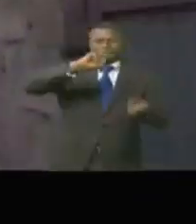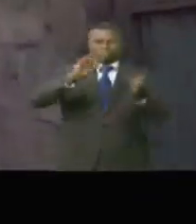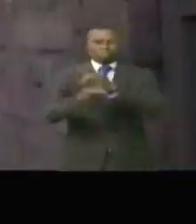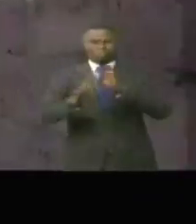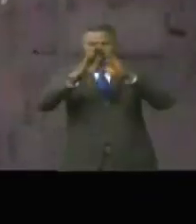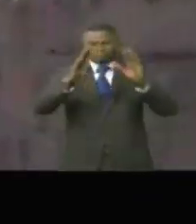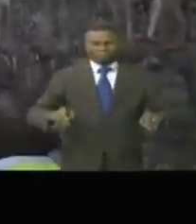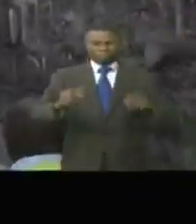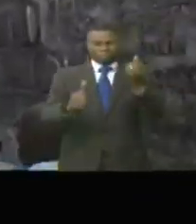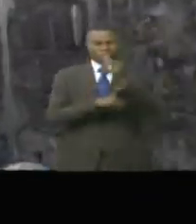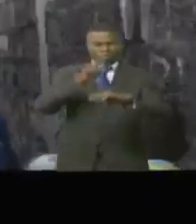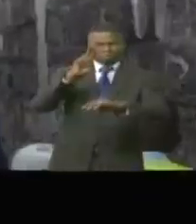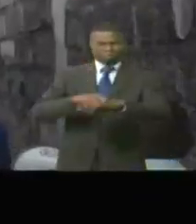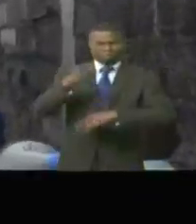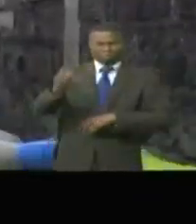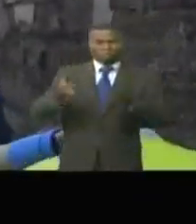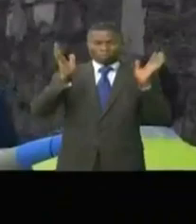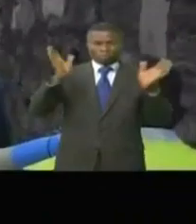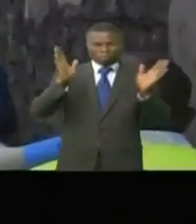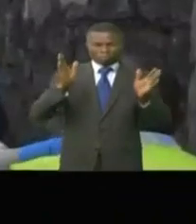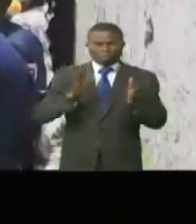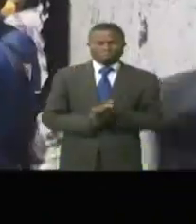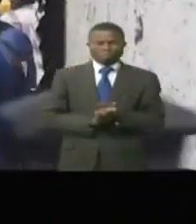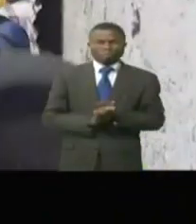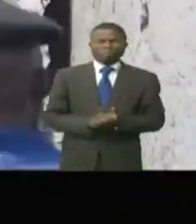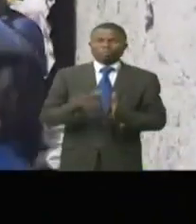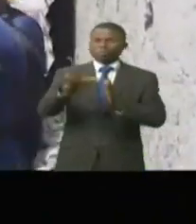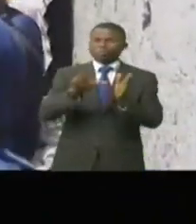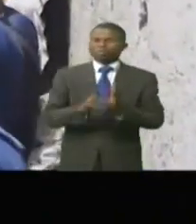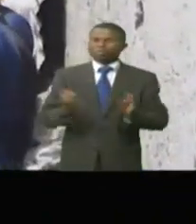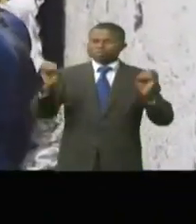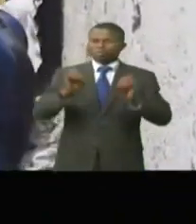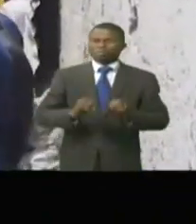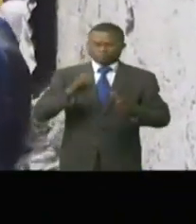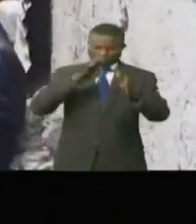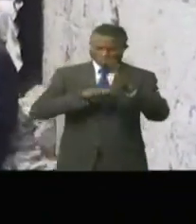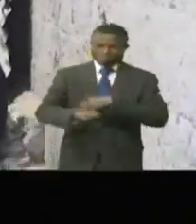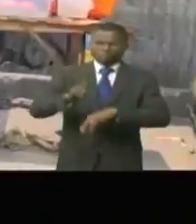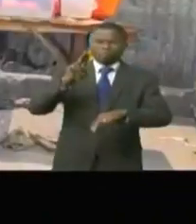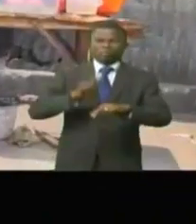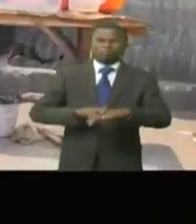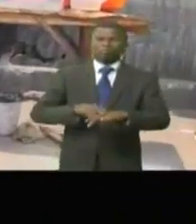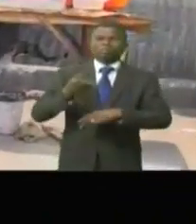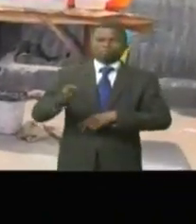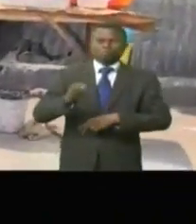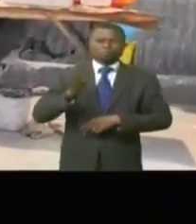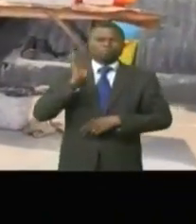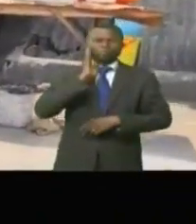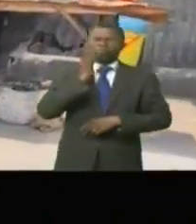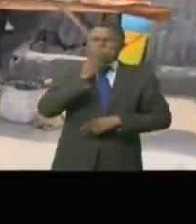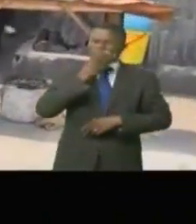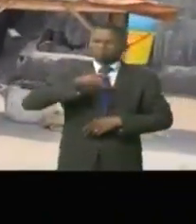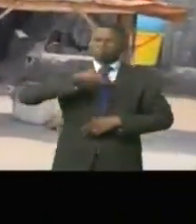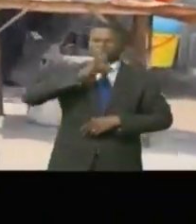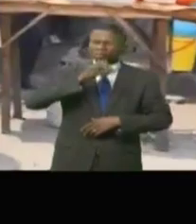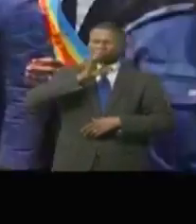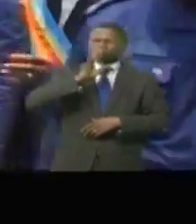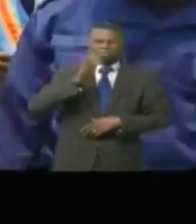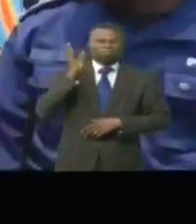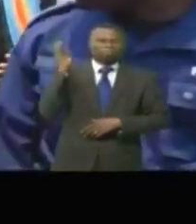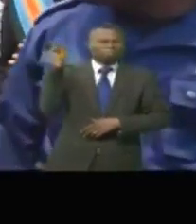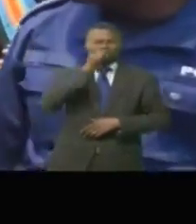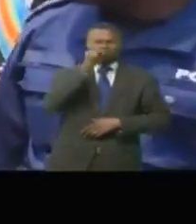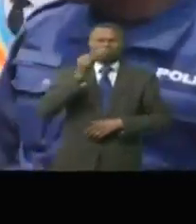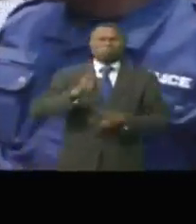maisons d'habitation. Pire encore, les sans-loi y ont élu domicile. D'un ton sévère, le patron de la sécurité de la ville de